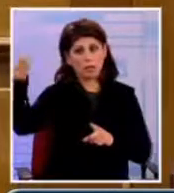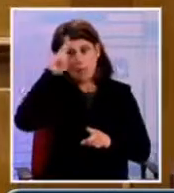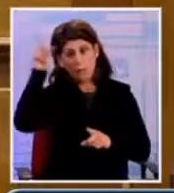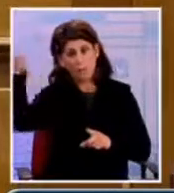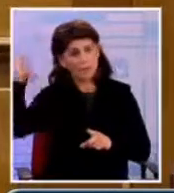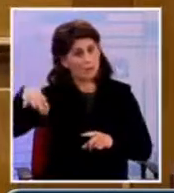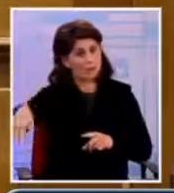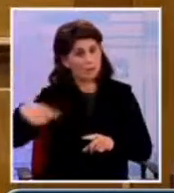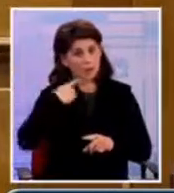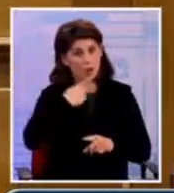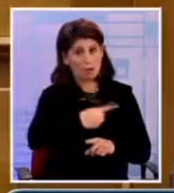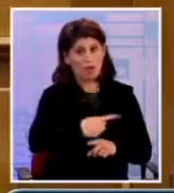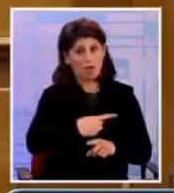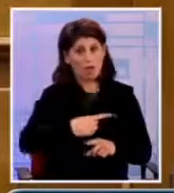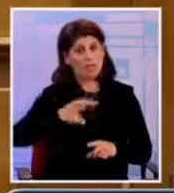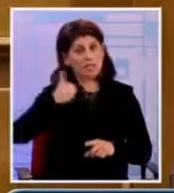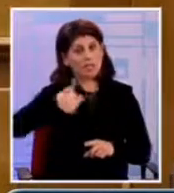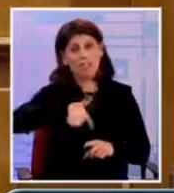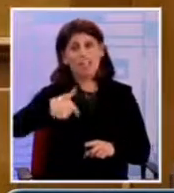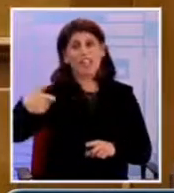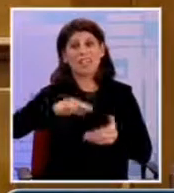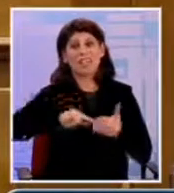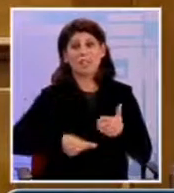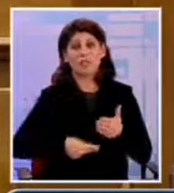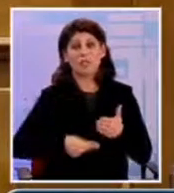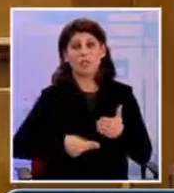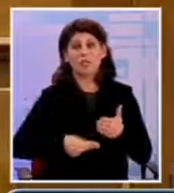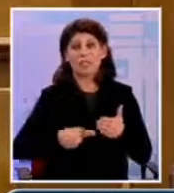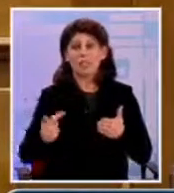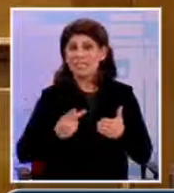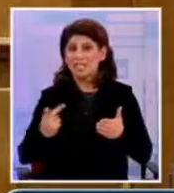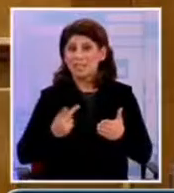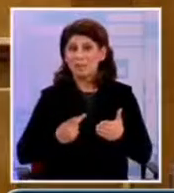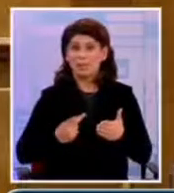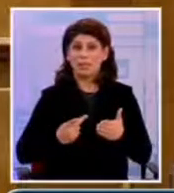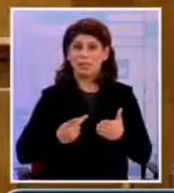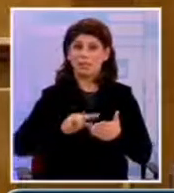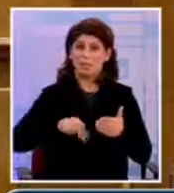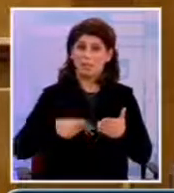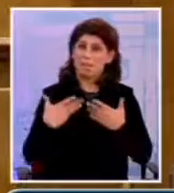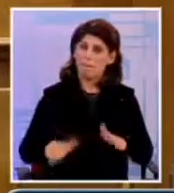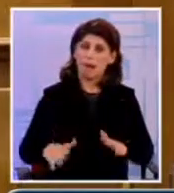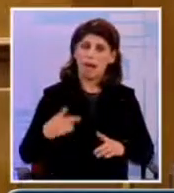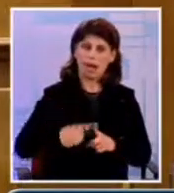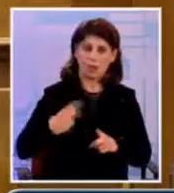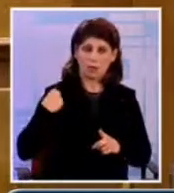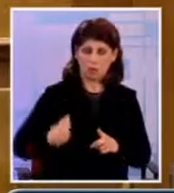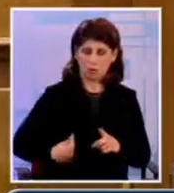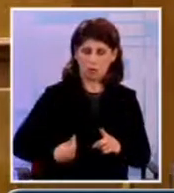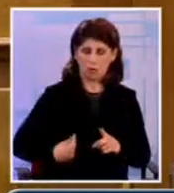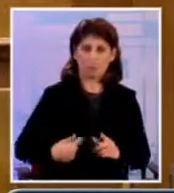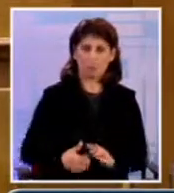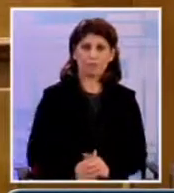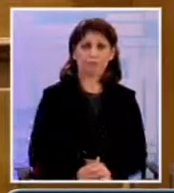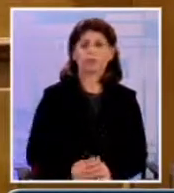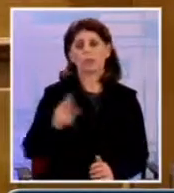πλευρά στην πρώτη δανειακή σύμβαση, στη διμερή σύμβαση που συνήψε το ελληνικό δημόσιο